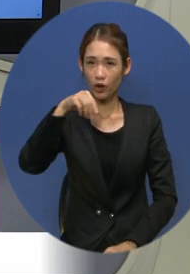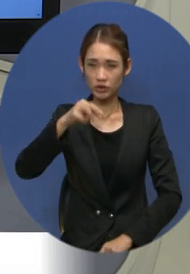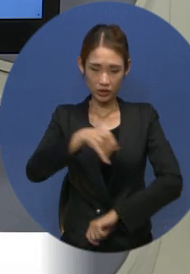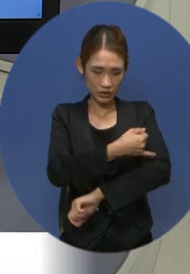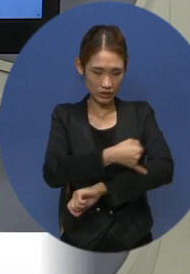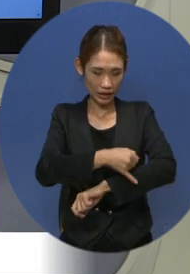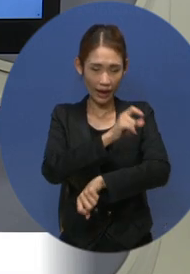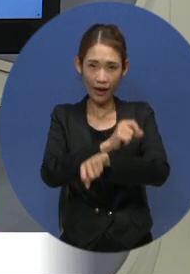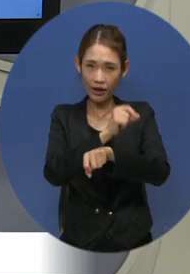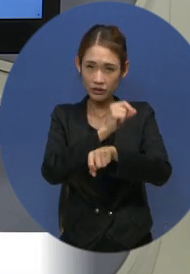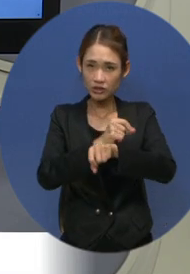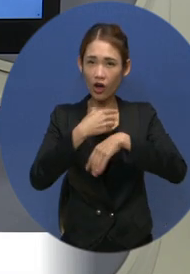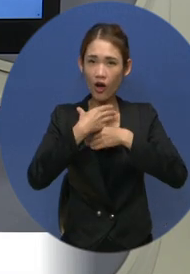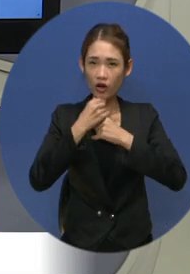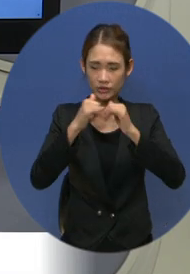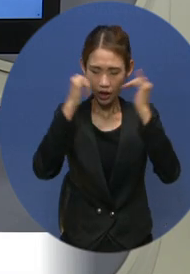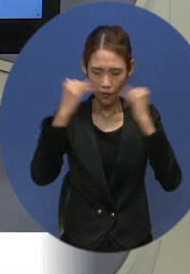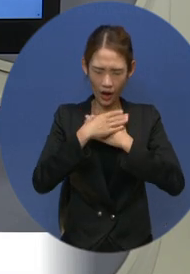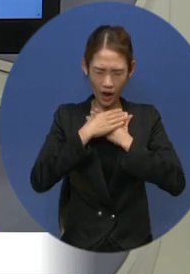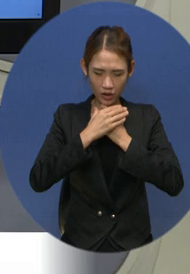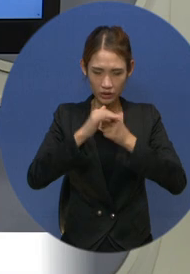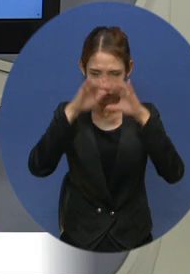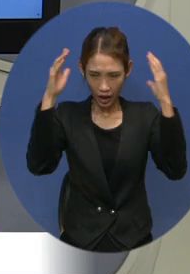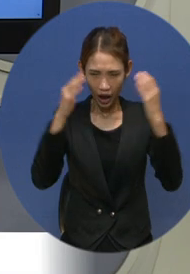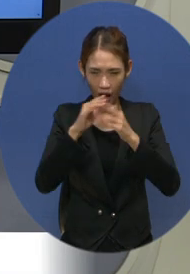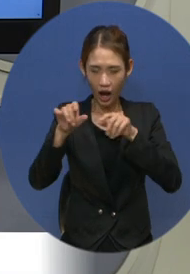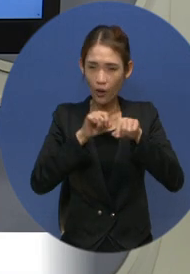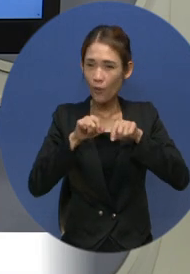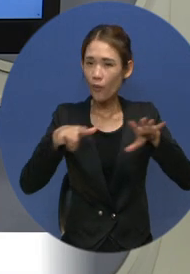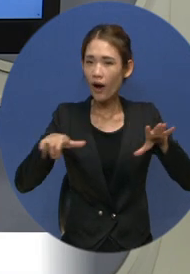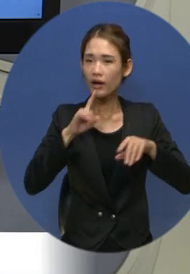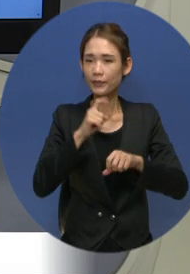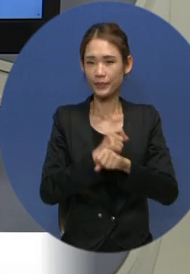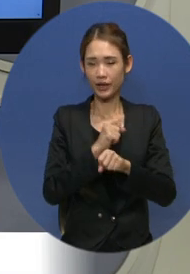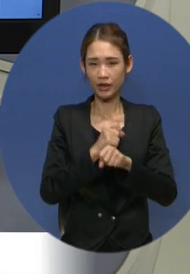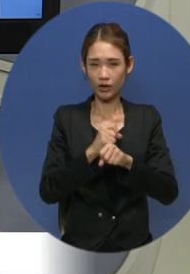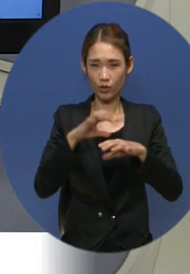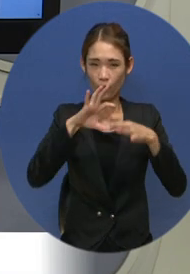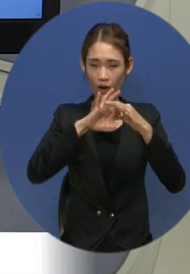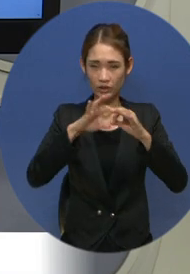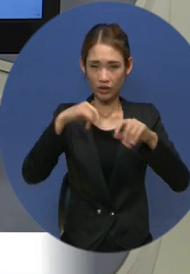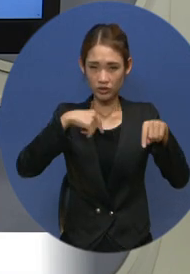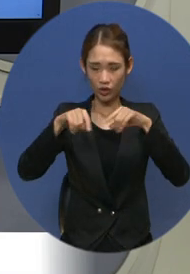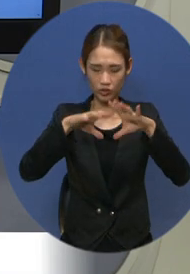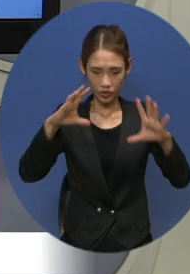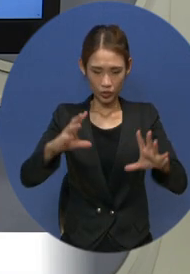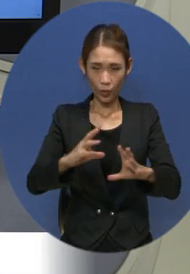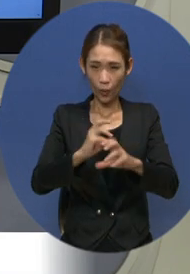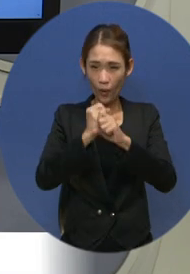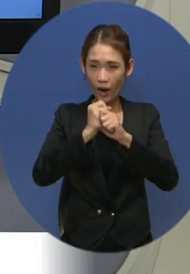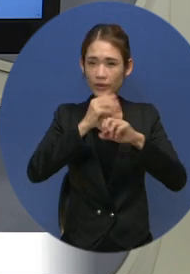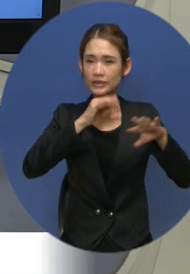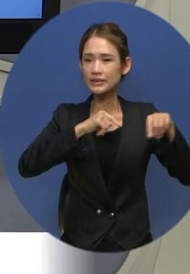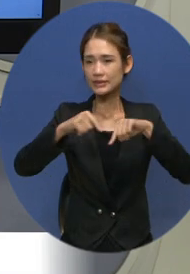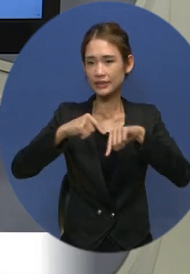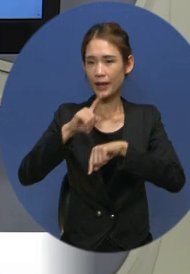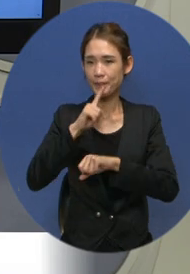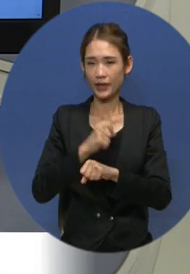행정과 사회의 전반 으로 확산하고 관련 정책을 통합적으로 실행 한다는 것입니다